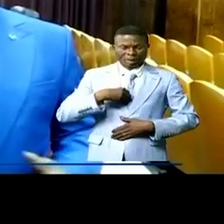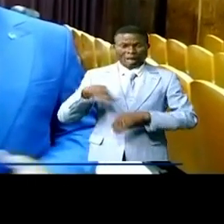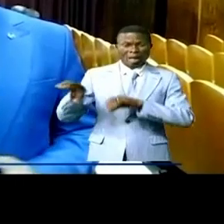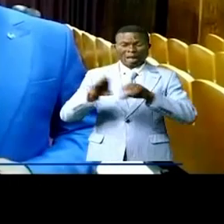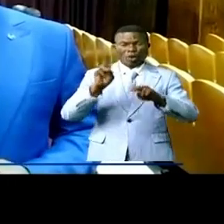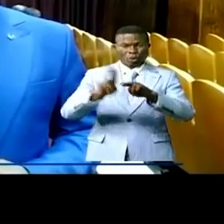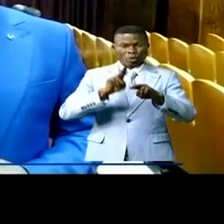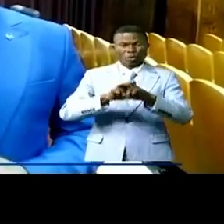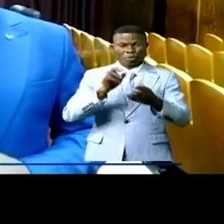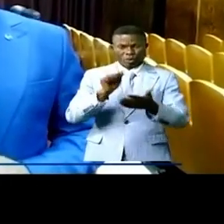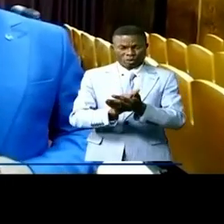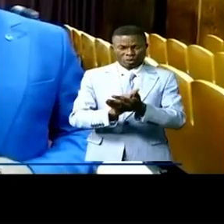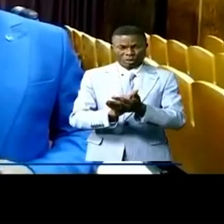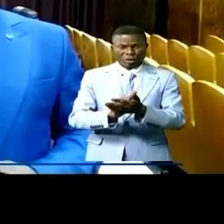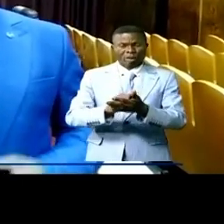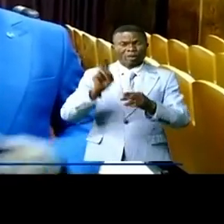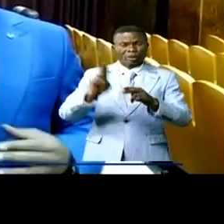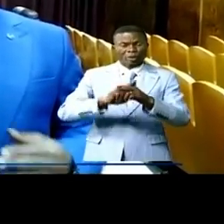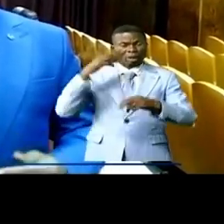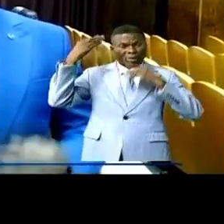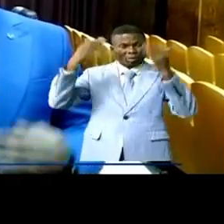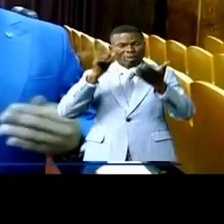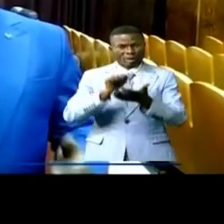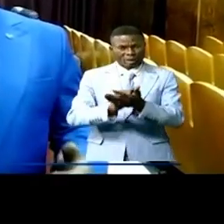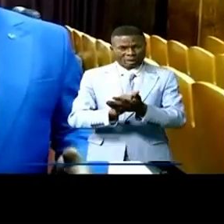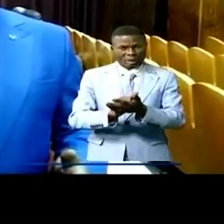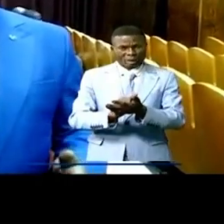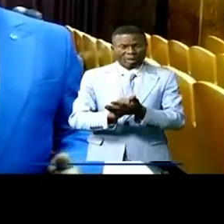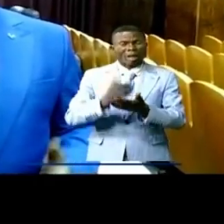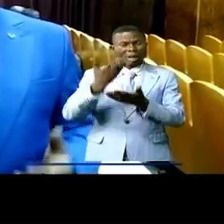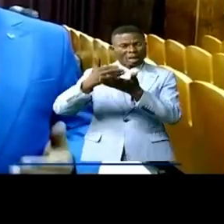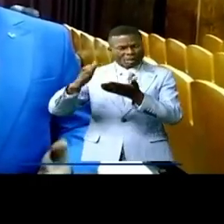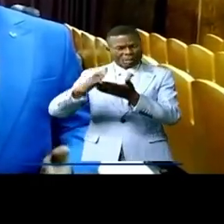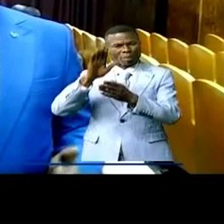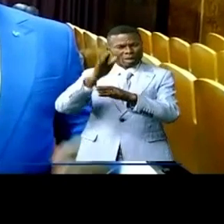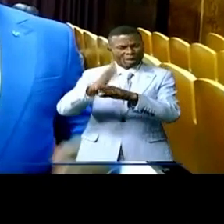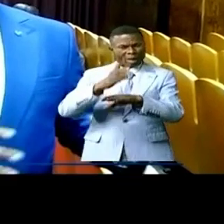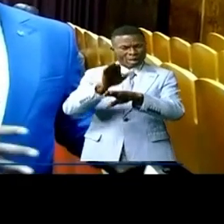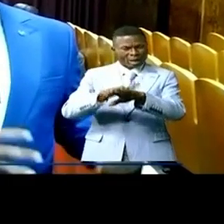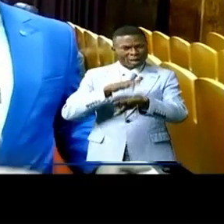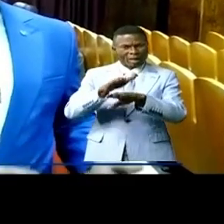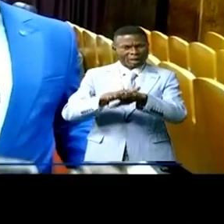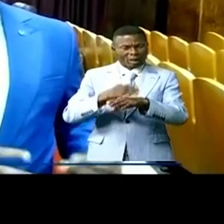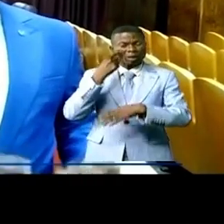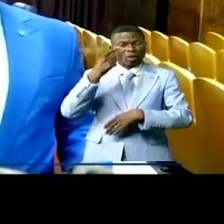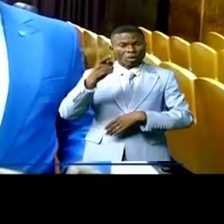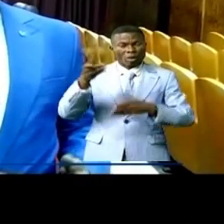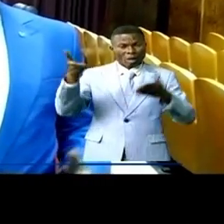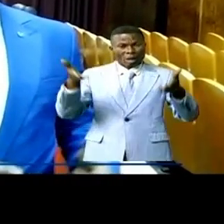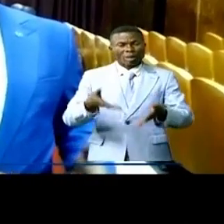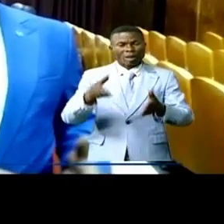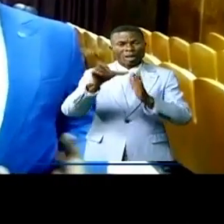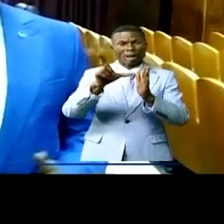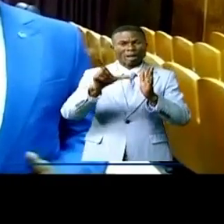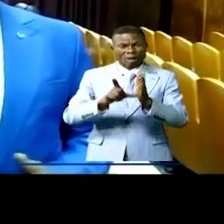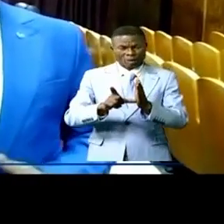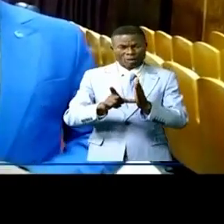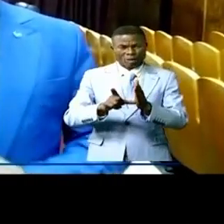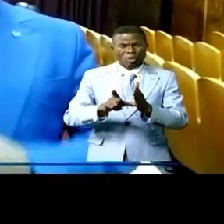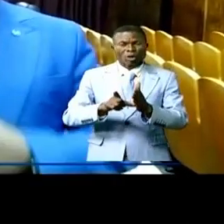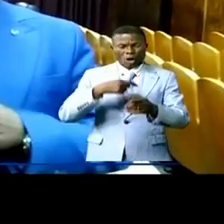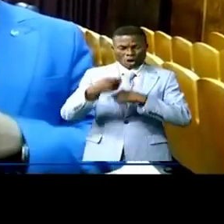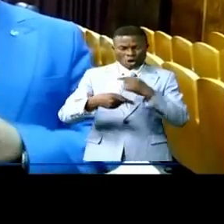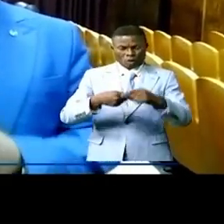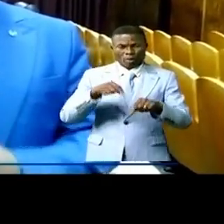de cette parité le brave des états nous considérons que la présente voilée à cynthia libyen